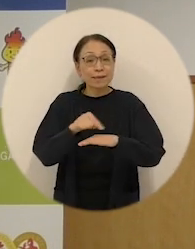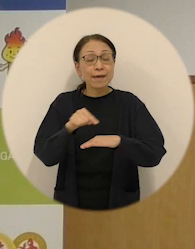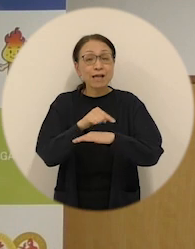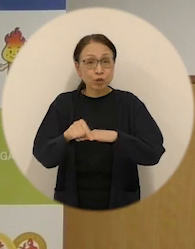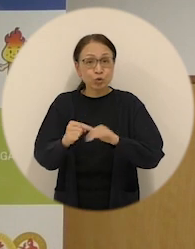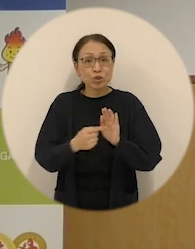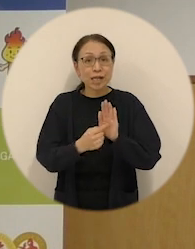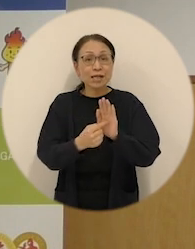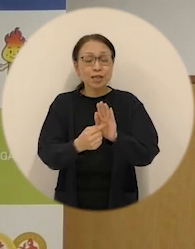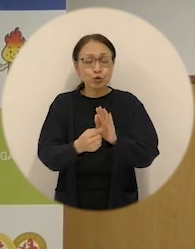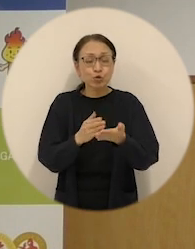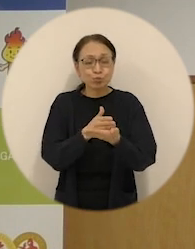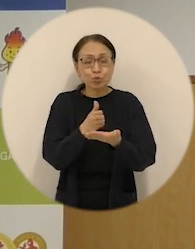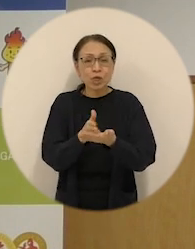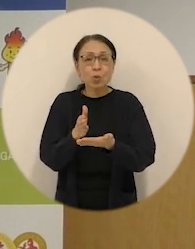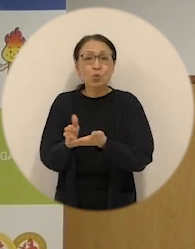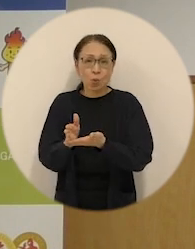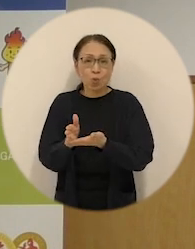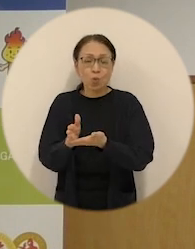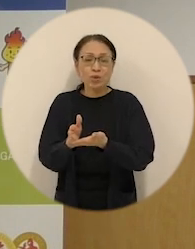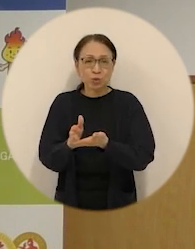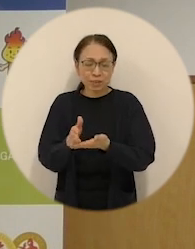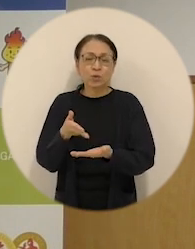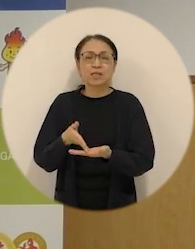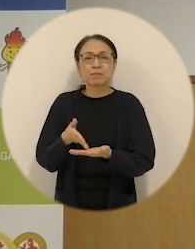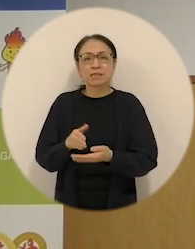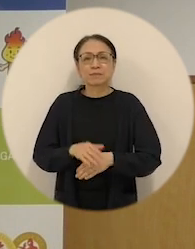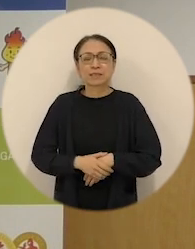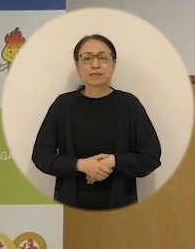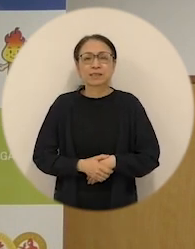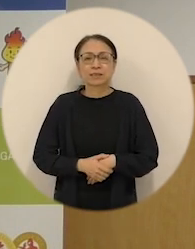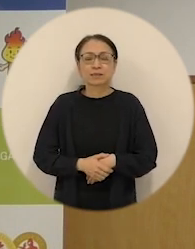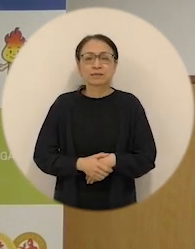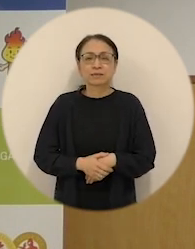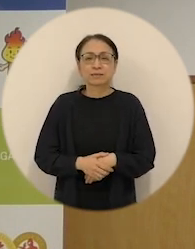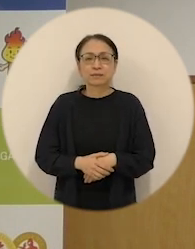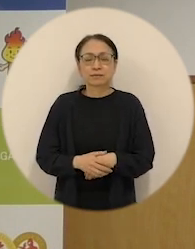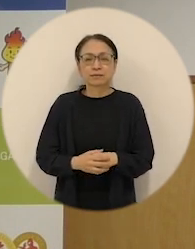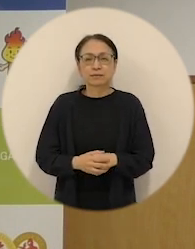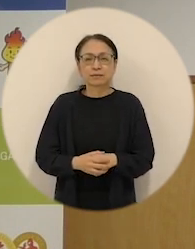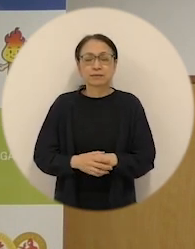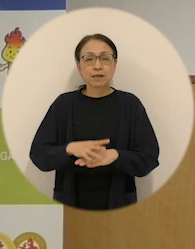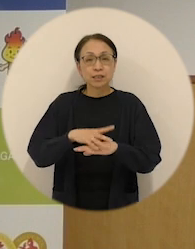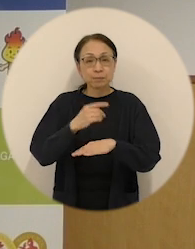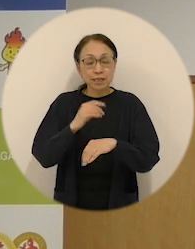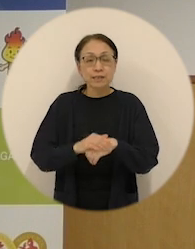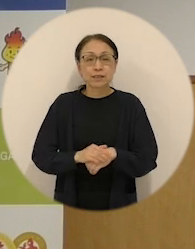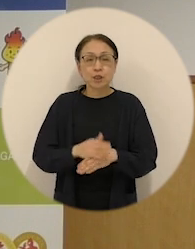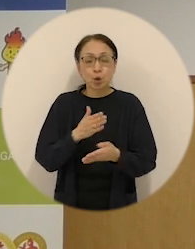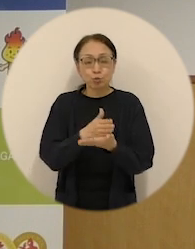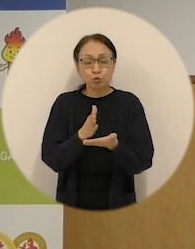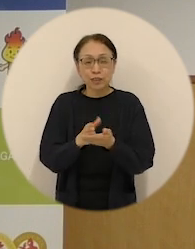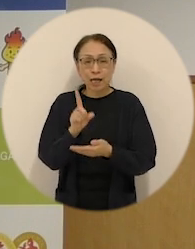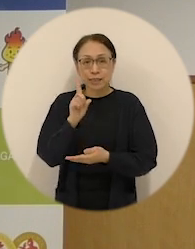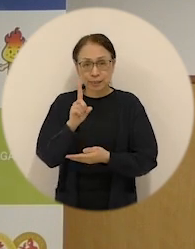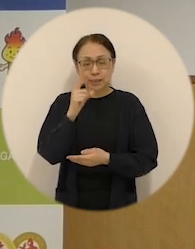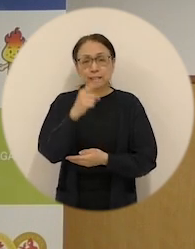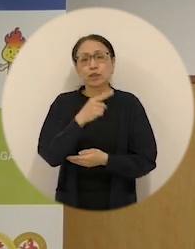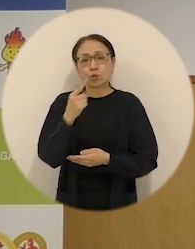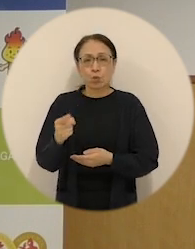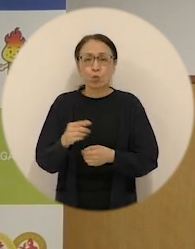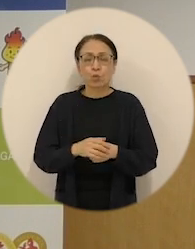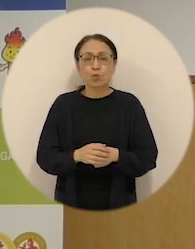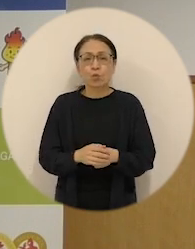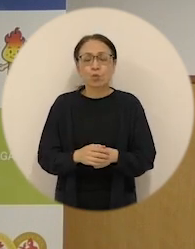る分野ごとの主な事業についてご説明いたします。はじめに分野1、人であります